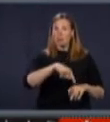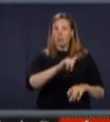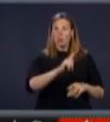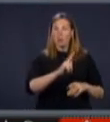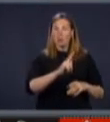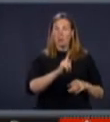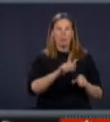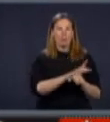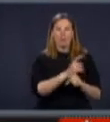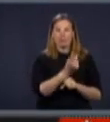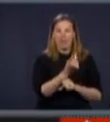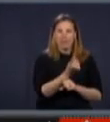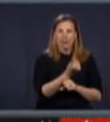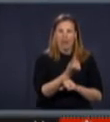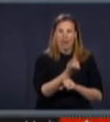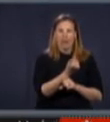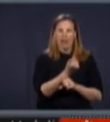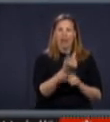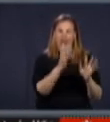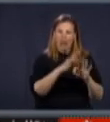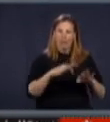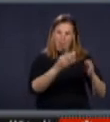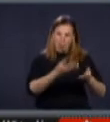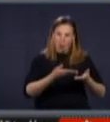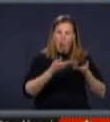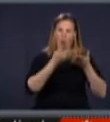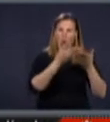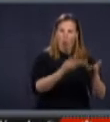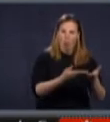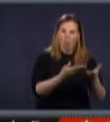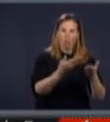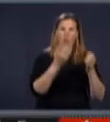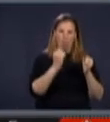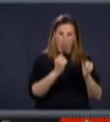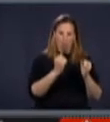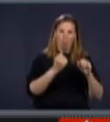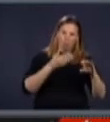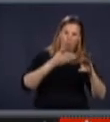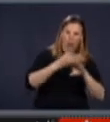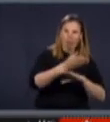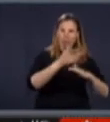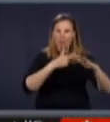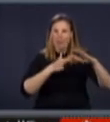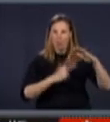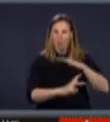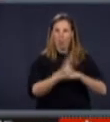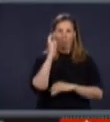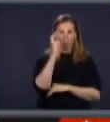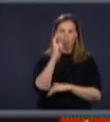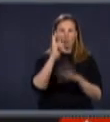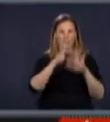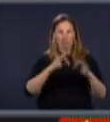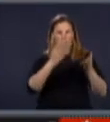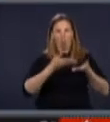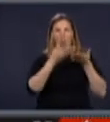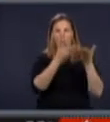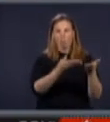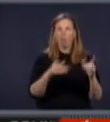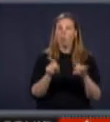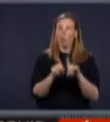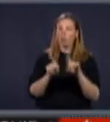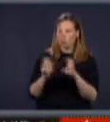ne perdent pas leur accès au transport en commun parce qu'ils n'ont pas de masque. Là. Donc, on va essayer d'en fournir. Il y a des gens de plus en plus qui